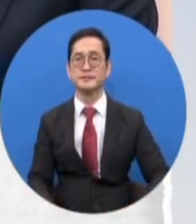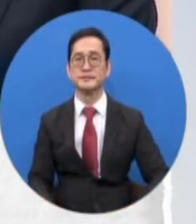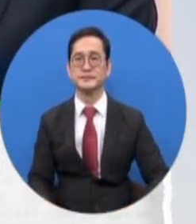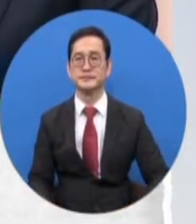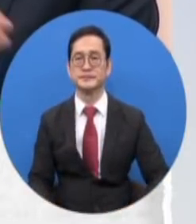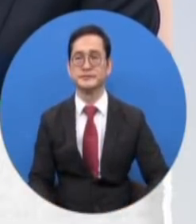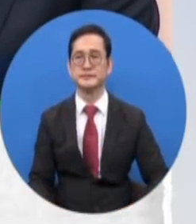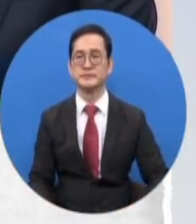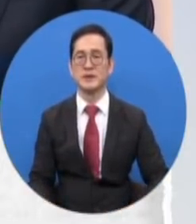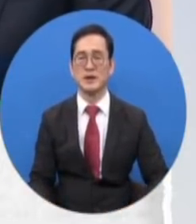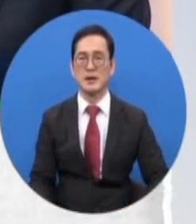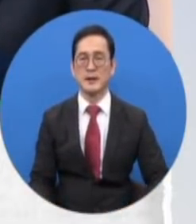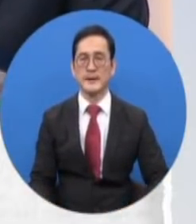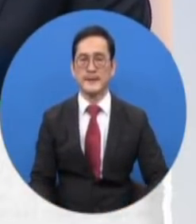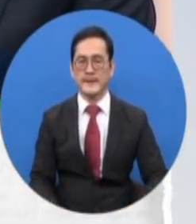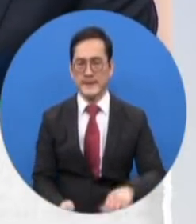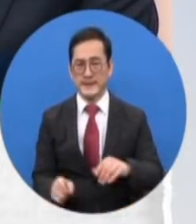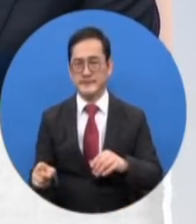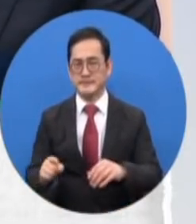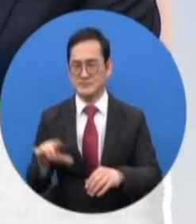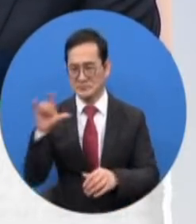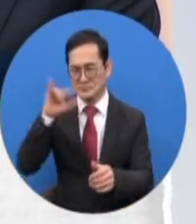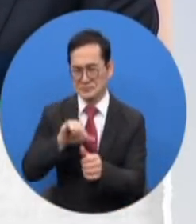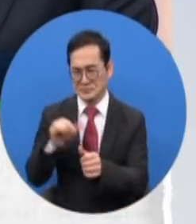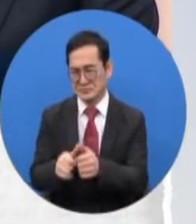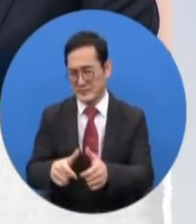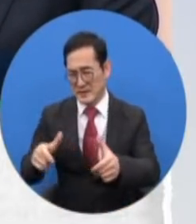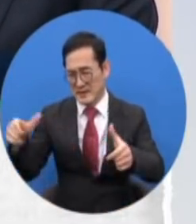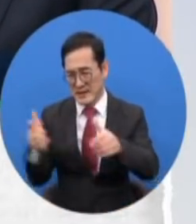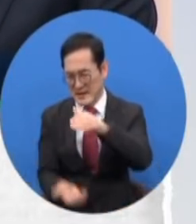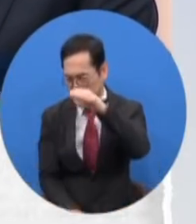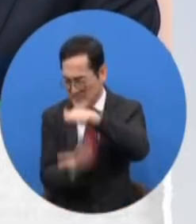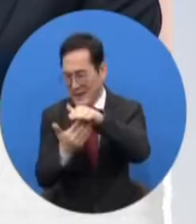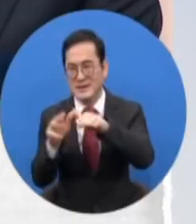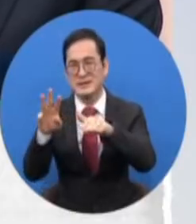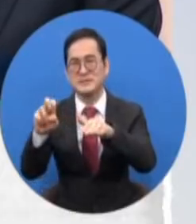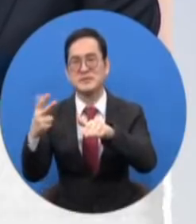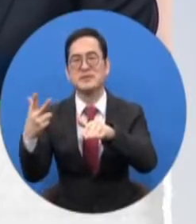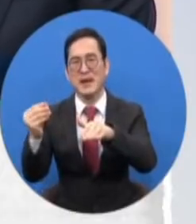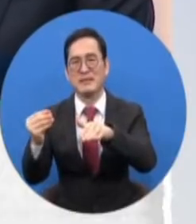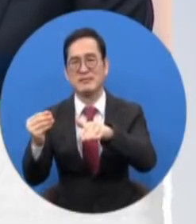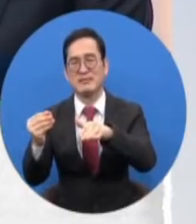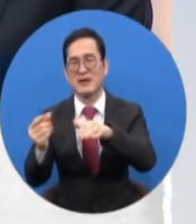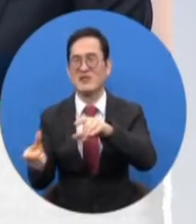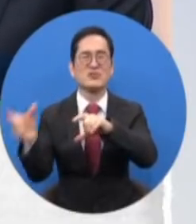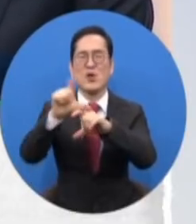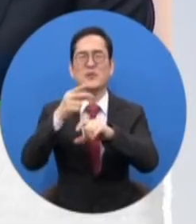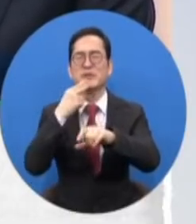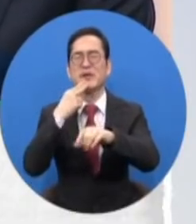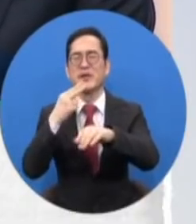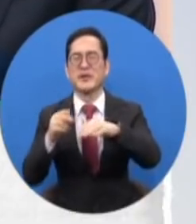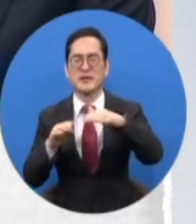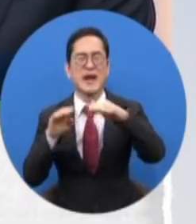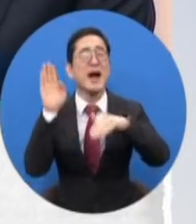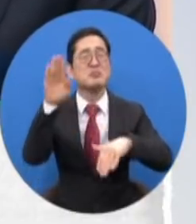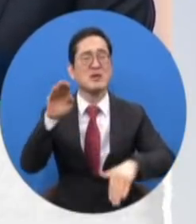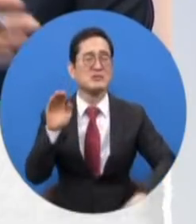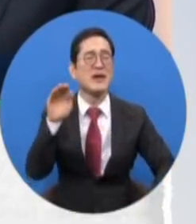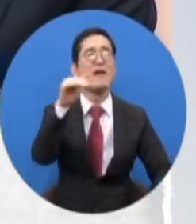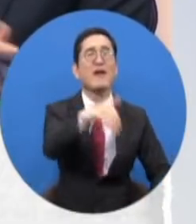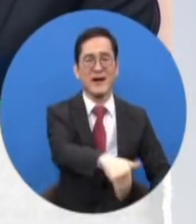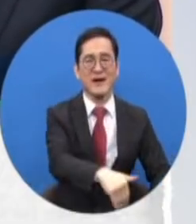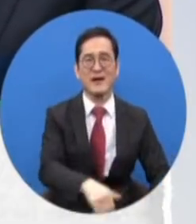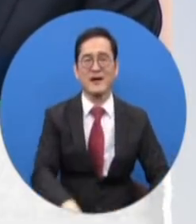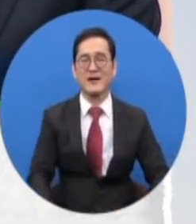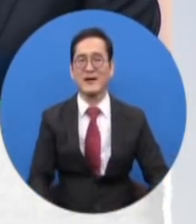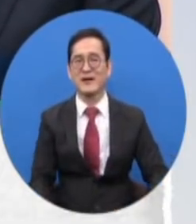당국에서 정점이라고 본 게 37만 명 정도였습니다. 최대치가. 근데 이미 거의 두 배 가까이 지금 가고 있는 거죠. 그런데 문제는